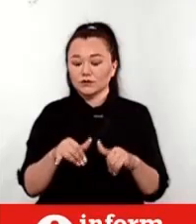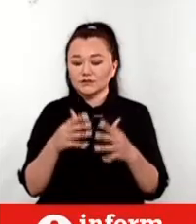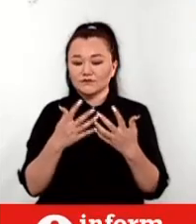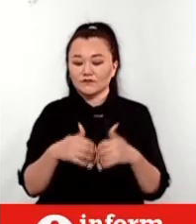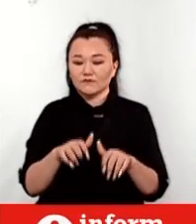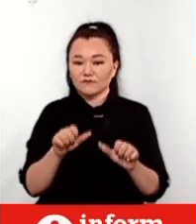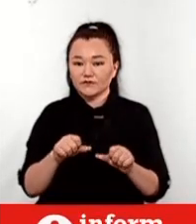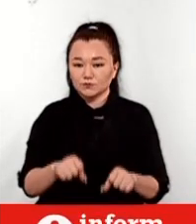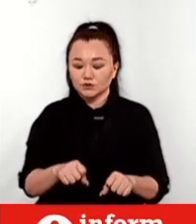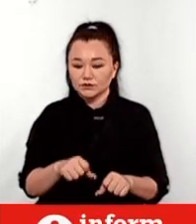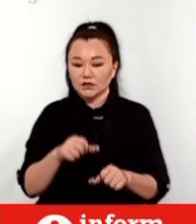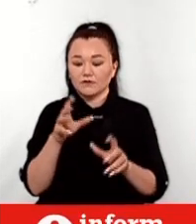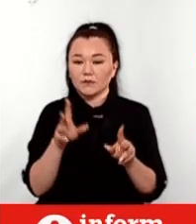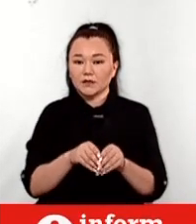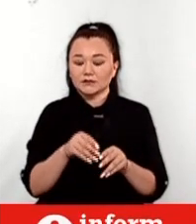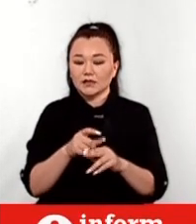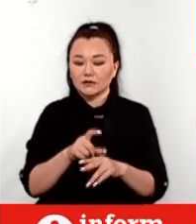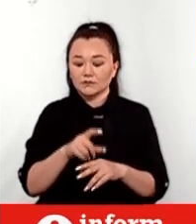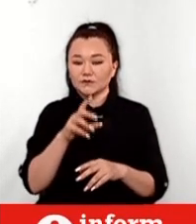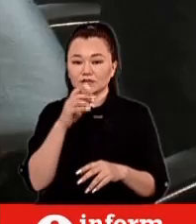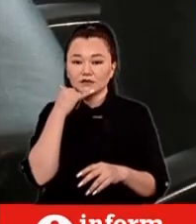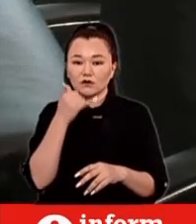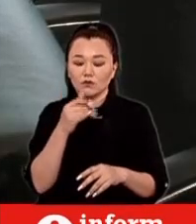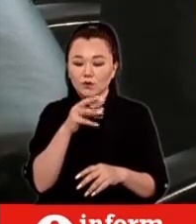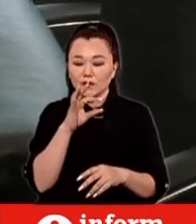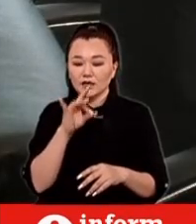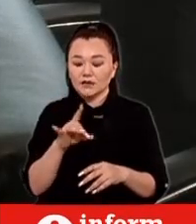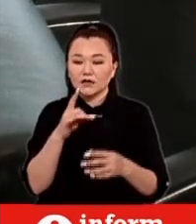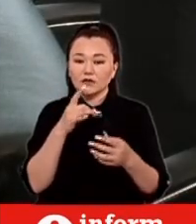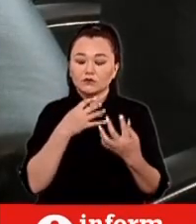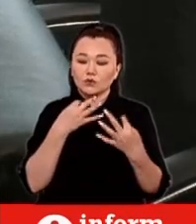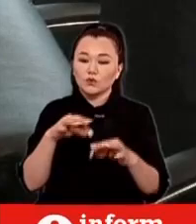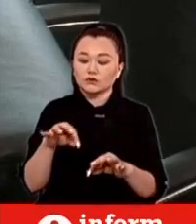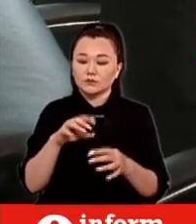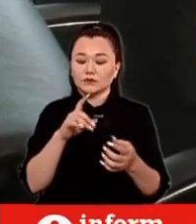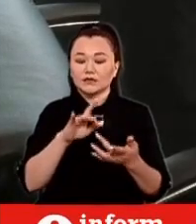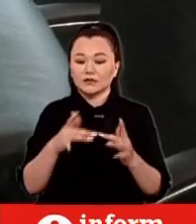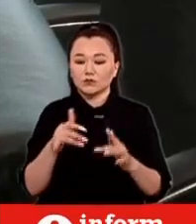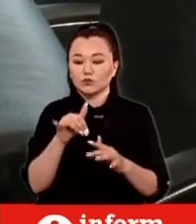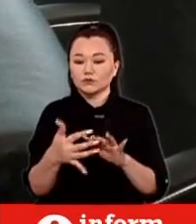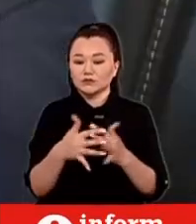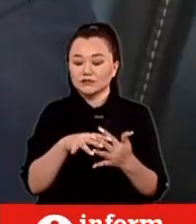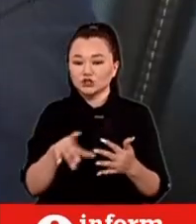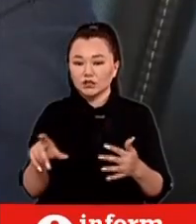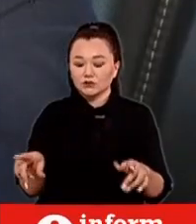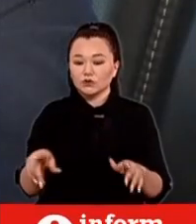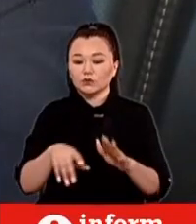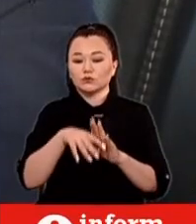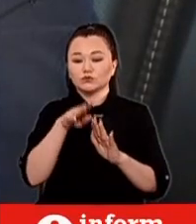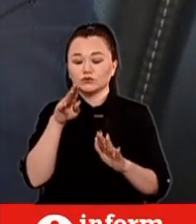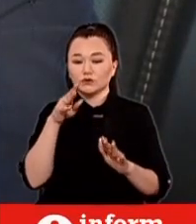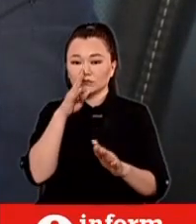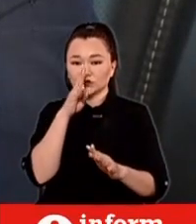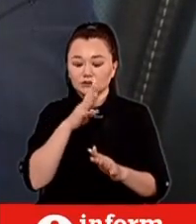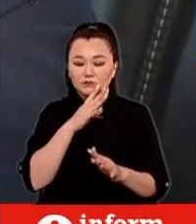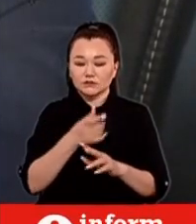цифровых возможностей. Вместе с тем, телеком-оператор доступ к интернету налаживает и у сельчан. К слову, только за первые